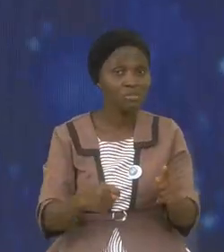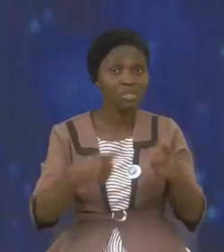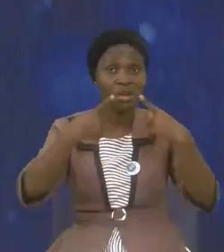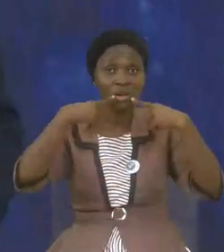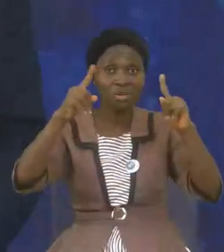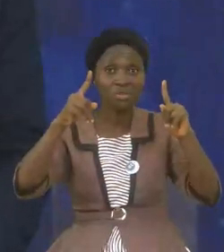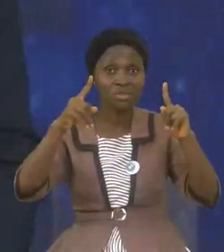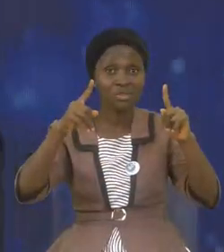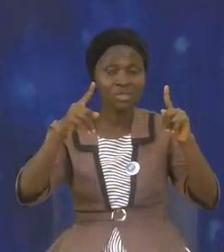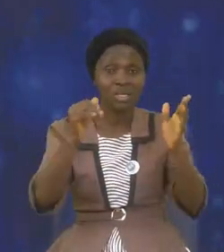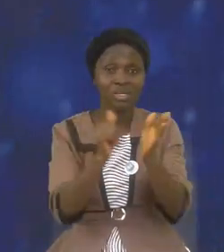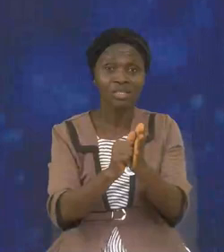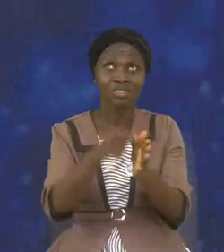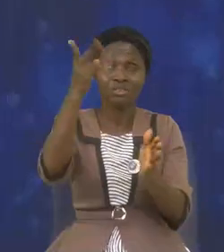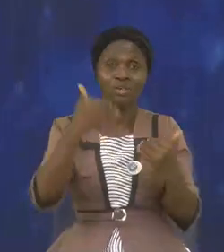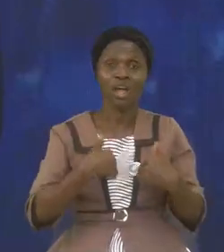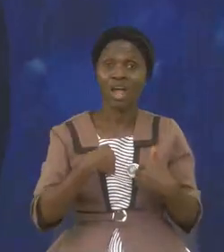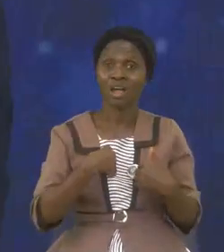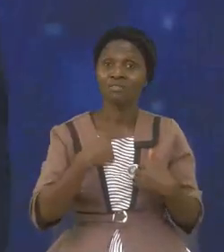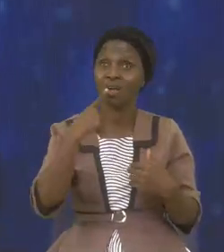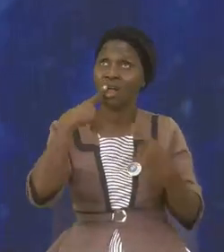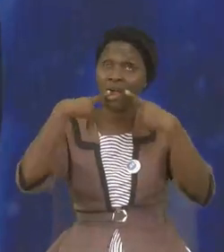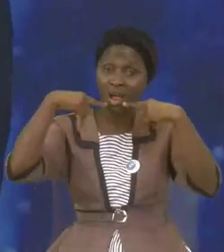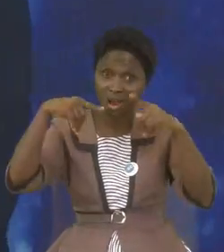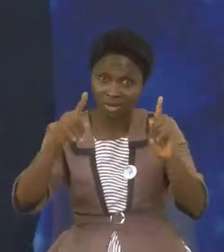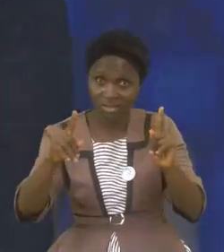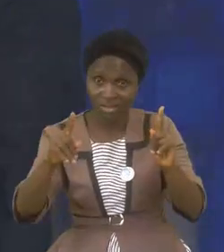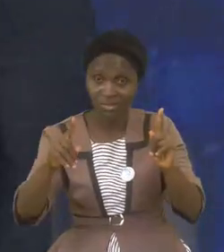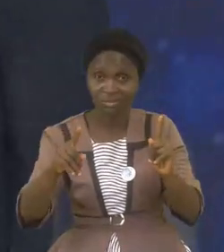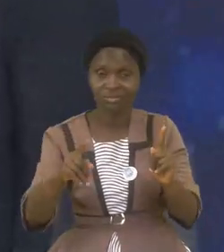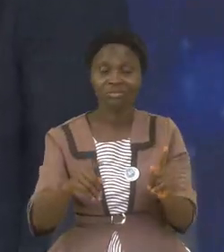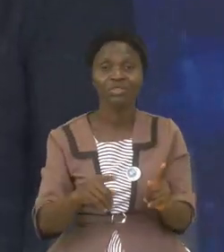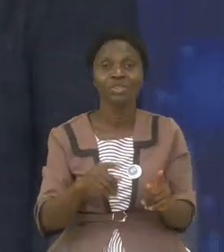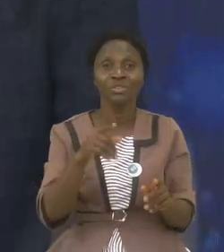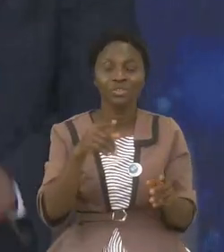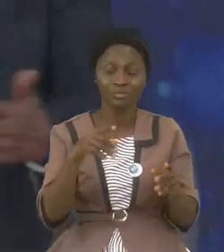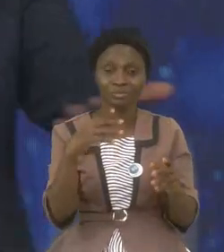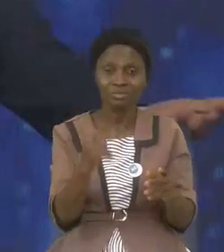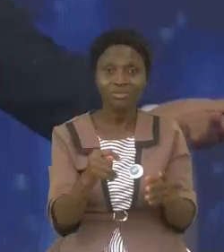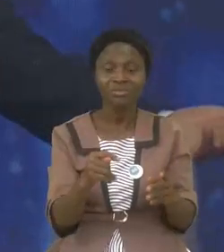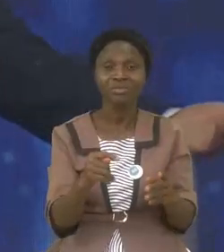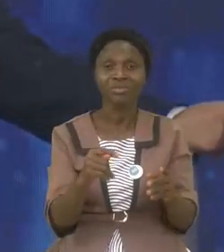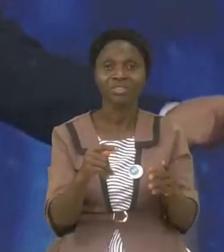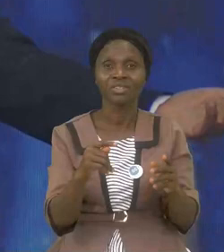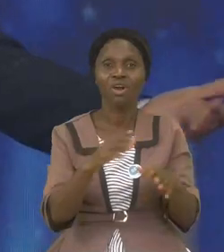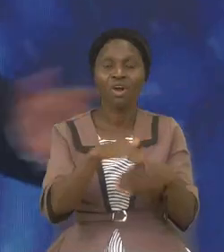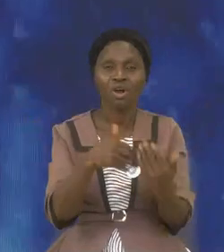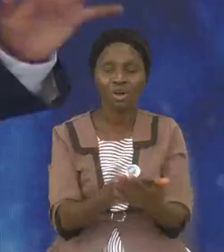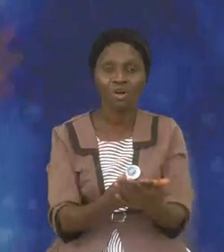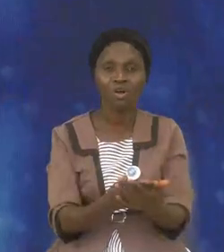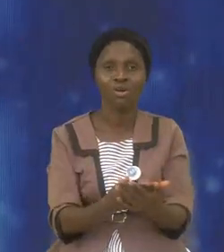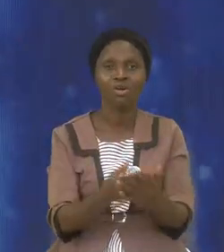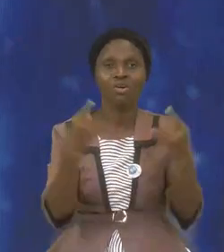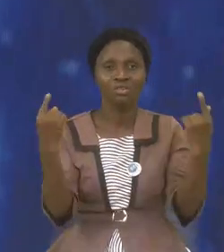avoir le changement de la proclamation et de la déclaration du ciel, toutes ces iniquités-là,